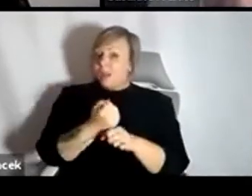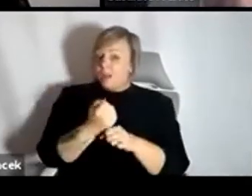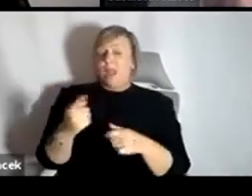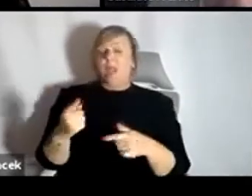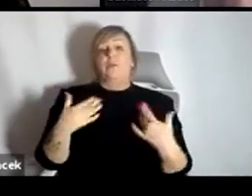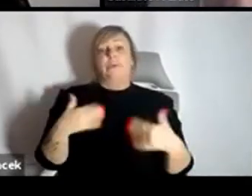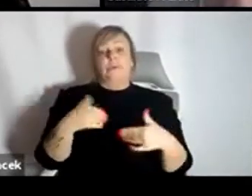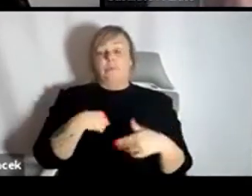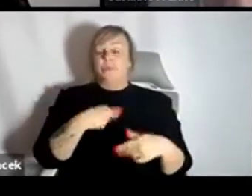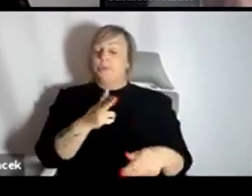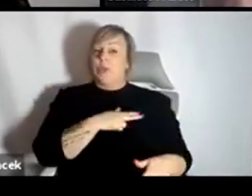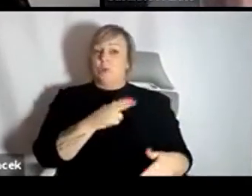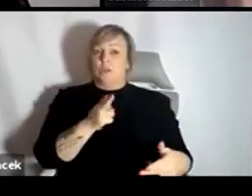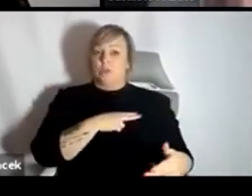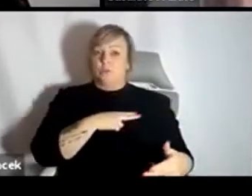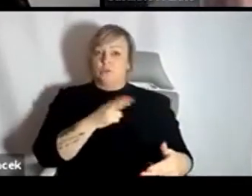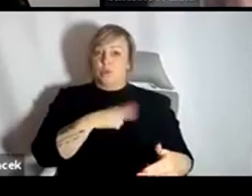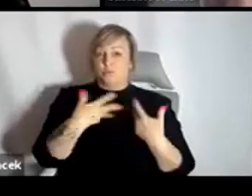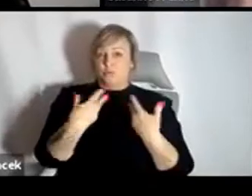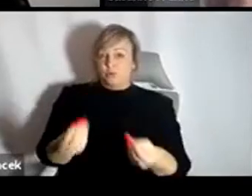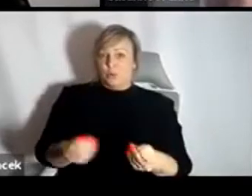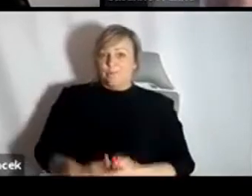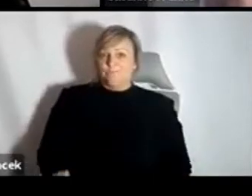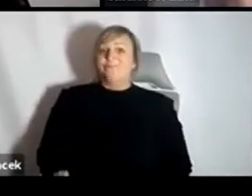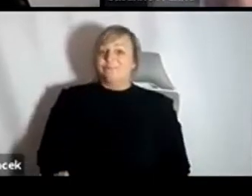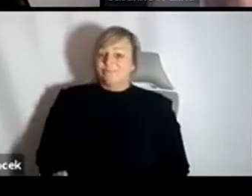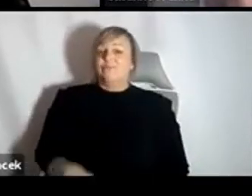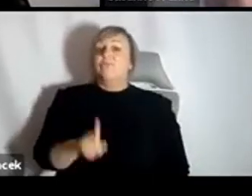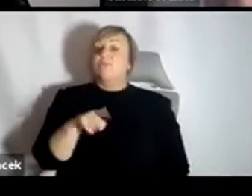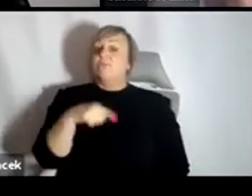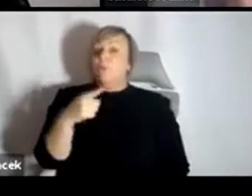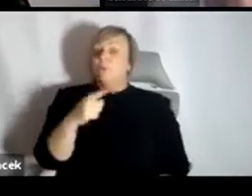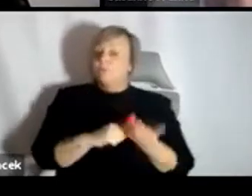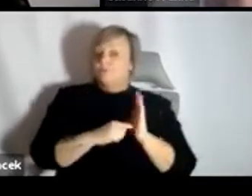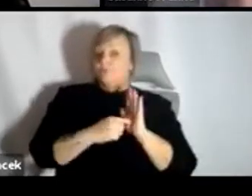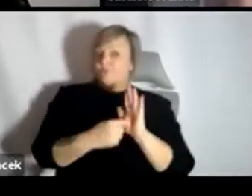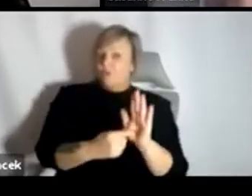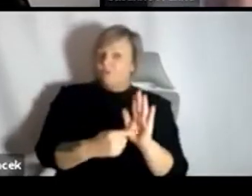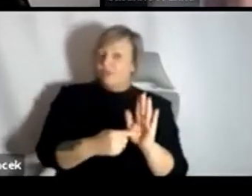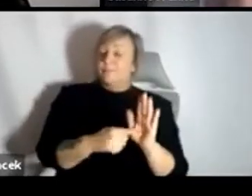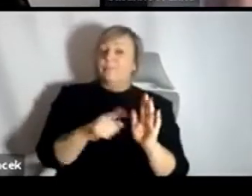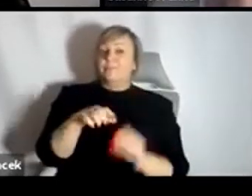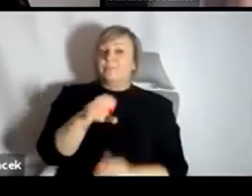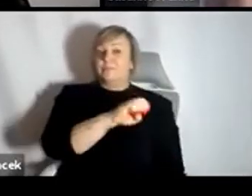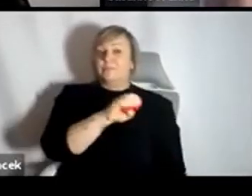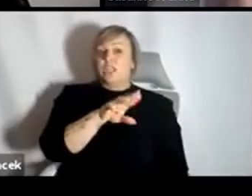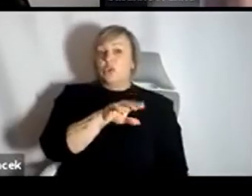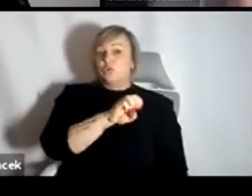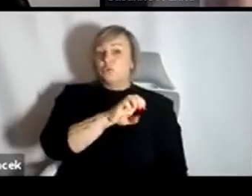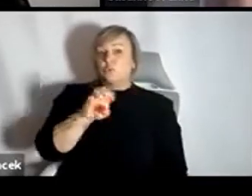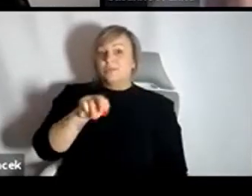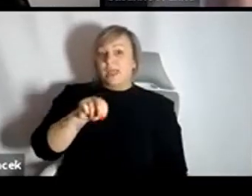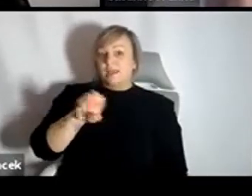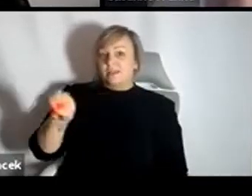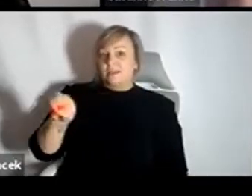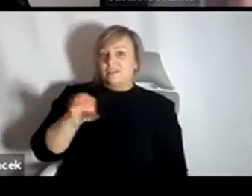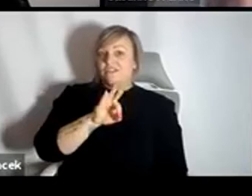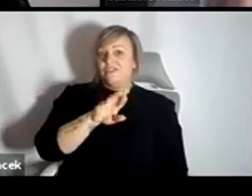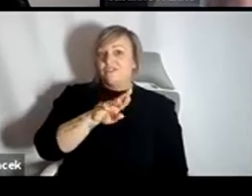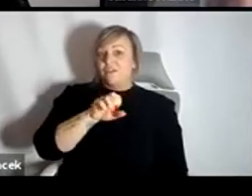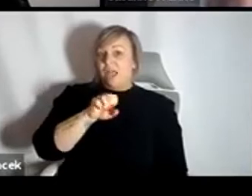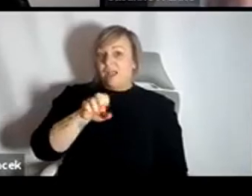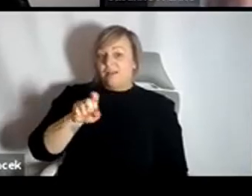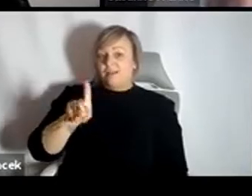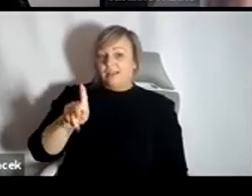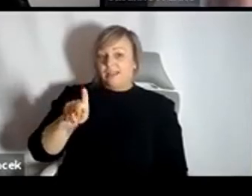mehrfach ausgezeichnet. Dann möchte ich euch vorstellen Susanne Franke. Susanne ist in